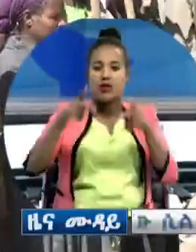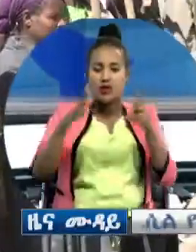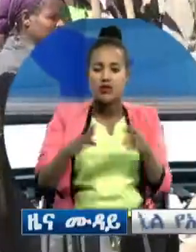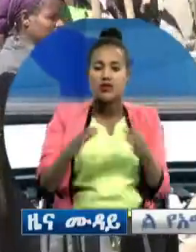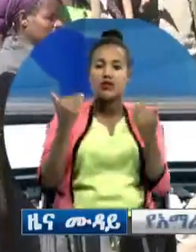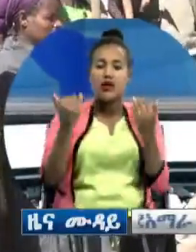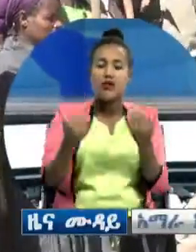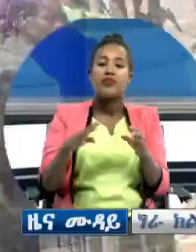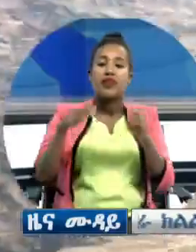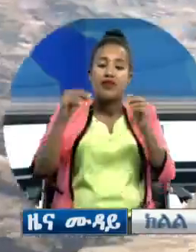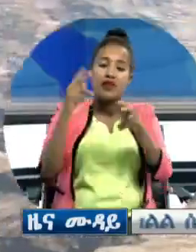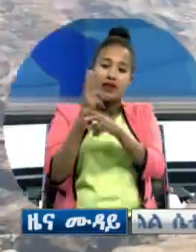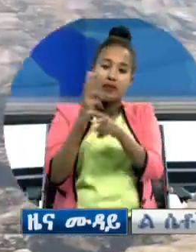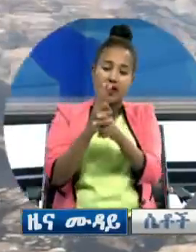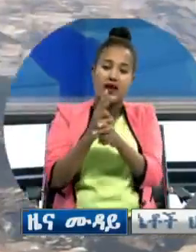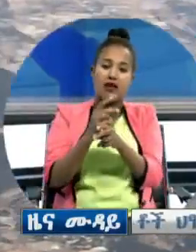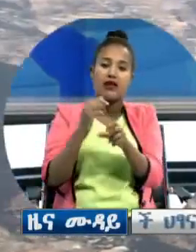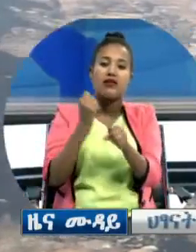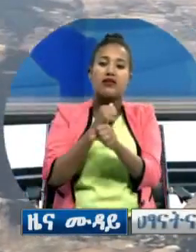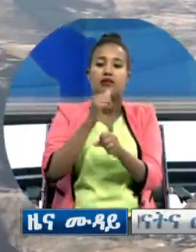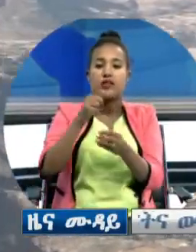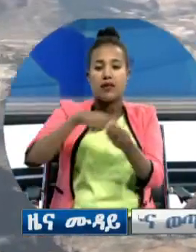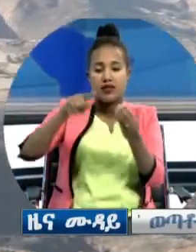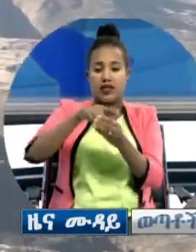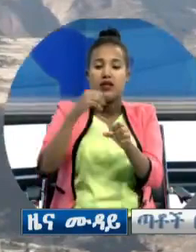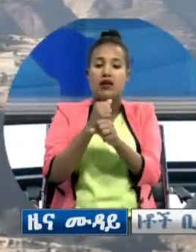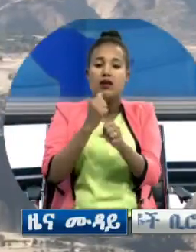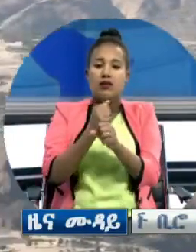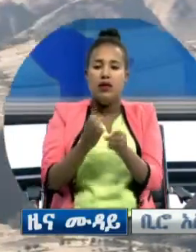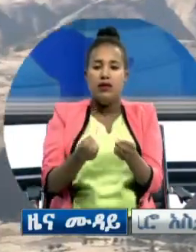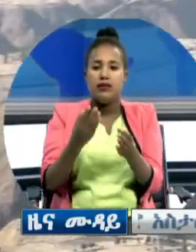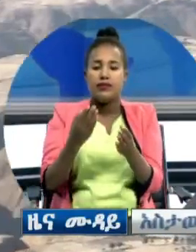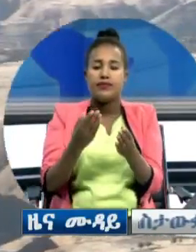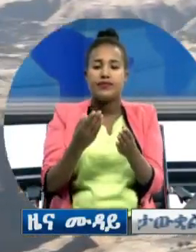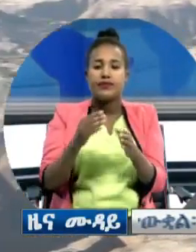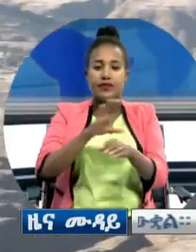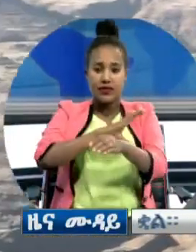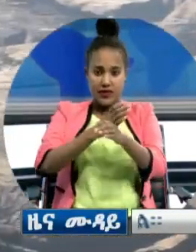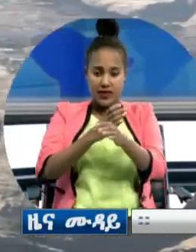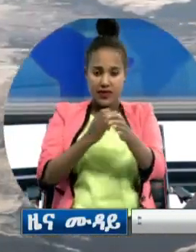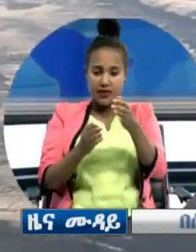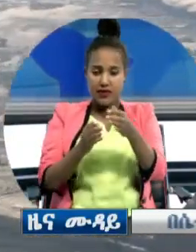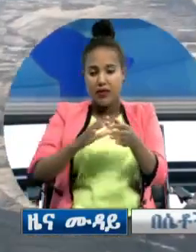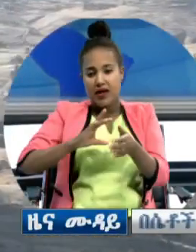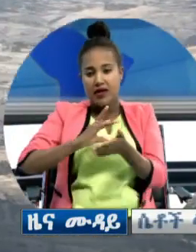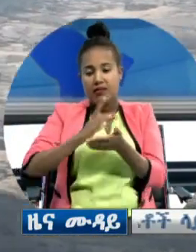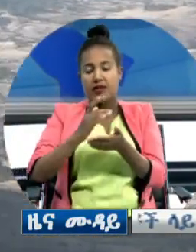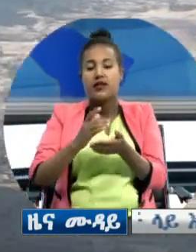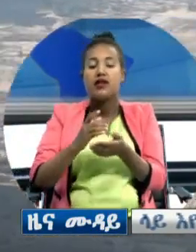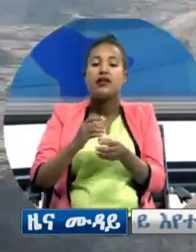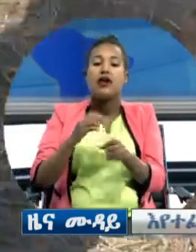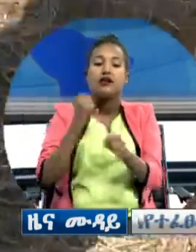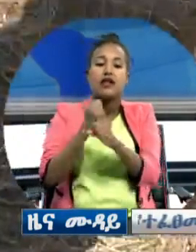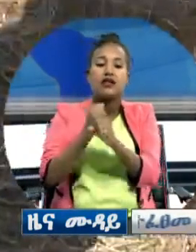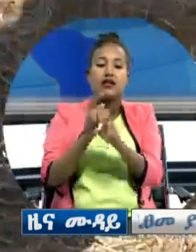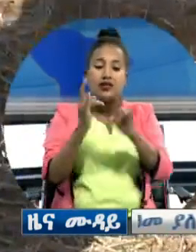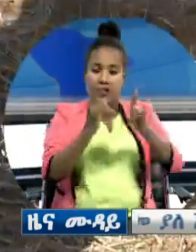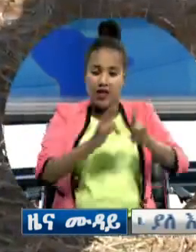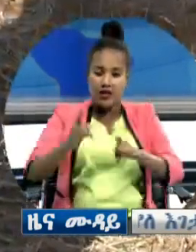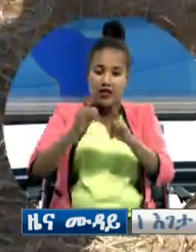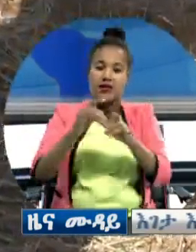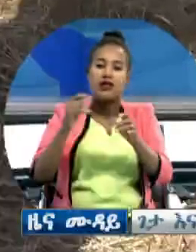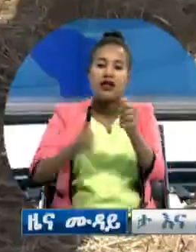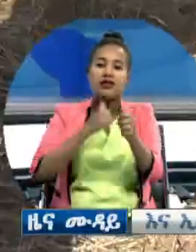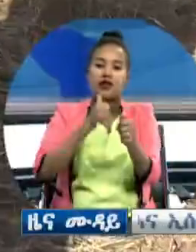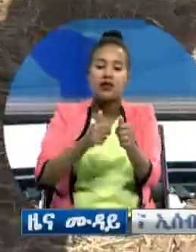የአፈርና ውሃ ጥበቃ ያልተሰራባቸው አካባቢዎችና ተሰርተው በርካታ ጉልበት የባከነባቸው በአሰራራቸው ሳይንሳዊ ይዘትና ቅንጅታዊ አሰራር